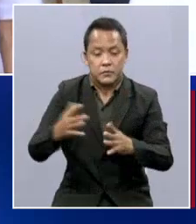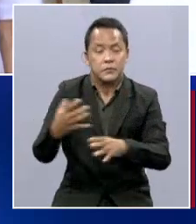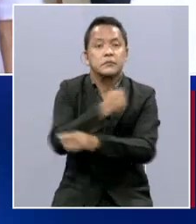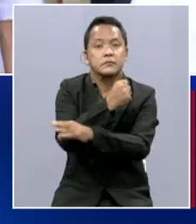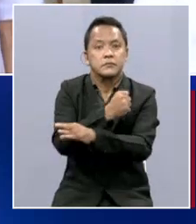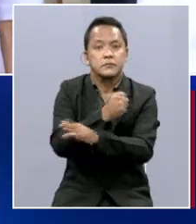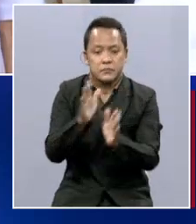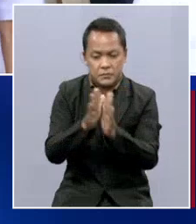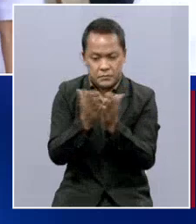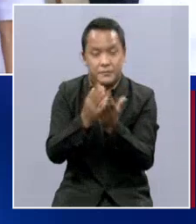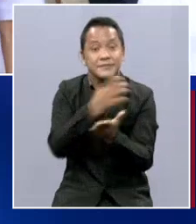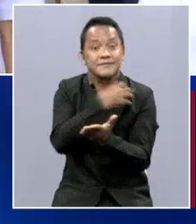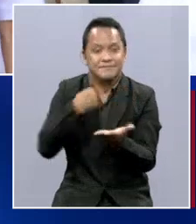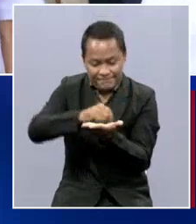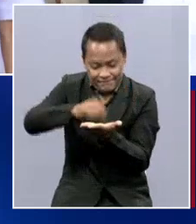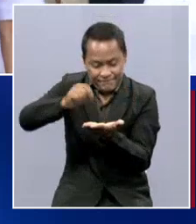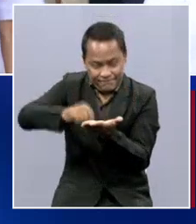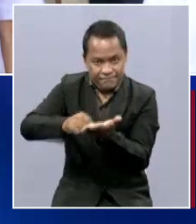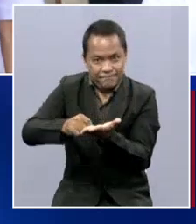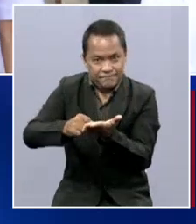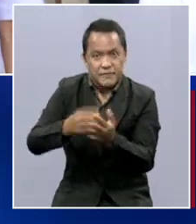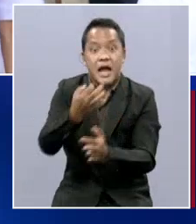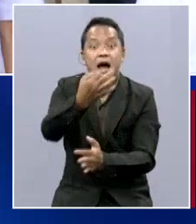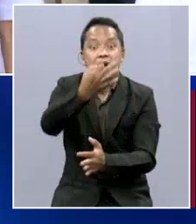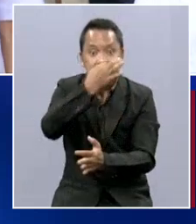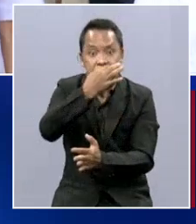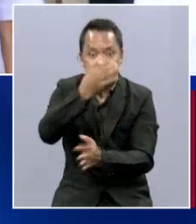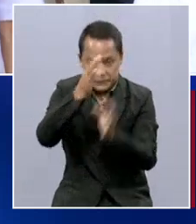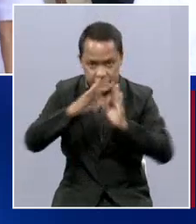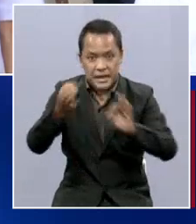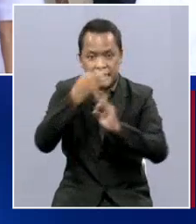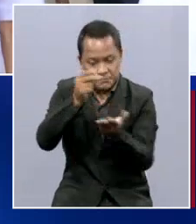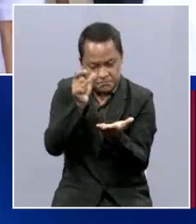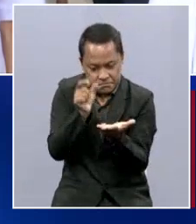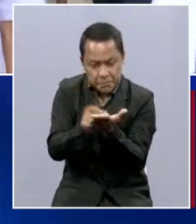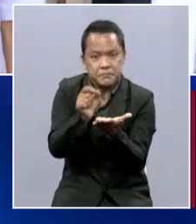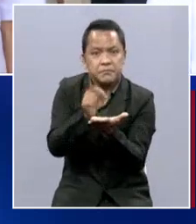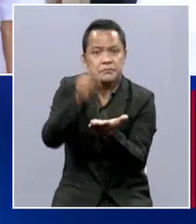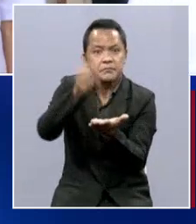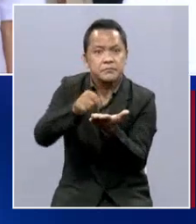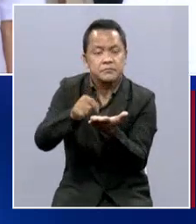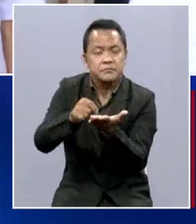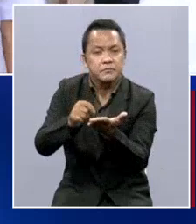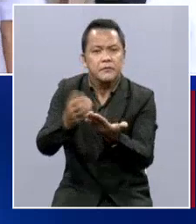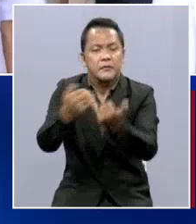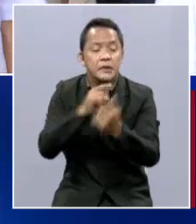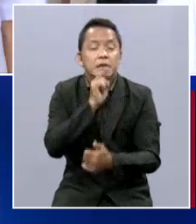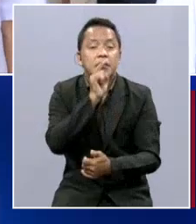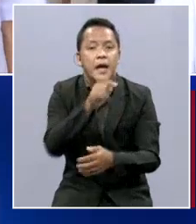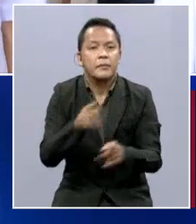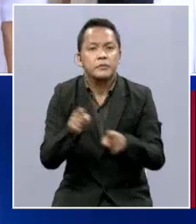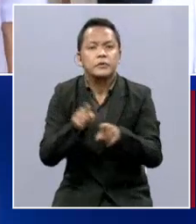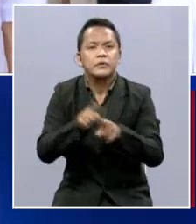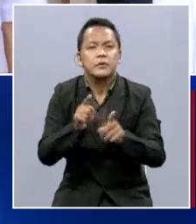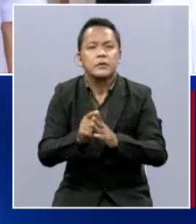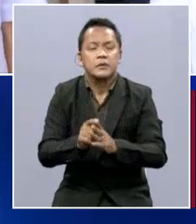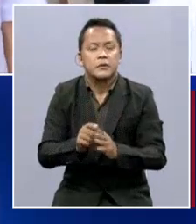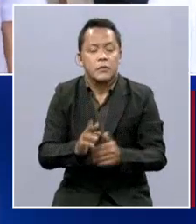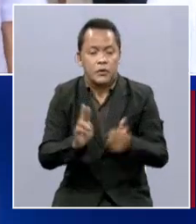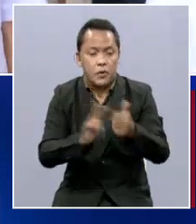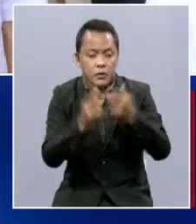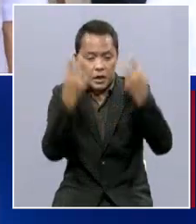เออก็เพิ่งรู้เหมือนกันนะว่าในอาชีพต้องระบุว่ามันเป็นนักการเมืองเนี่ยนะคะแล้วทีนี้พอถามว่าในฐานะที่คุณ